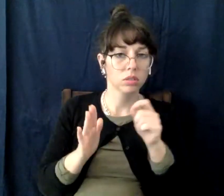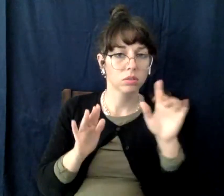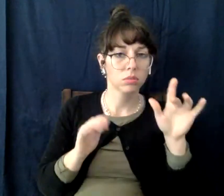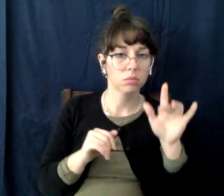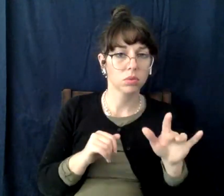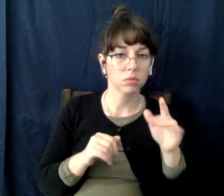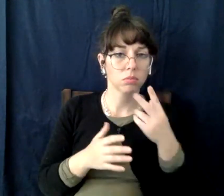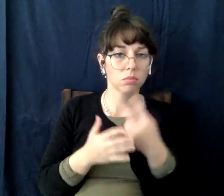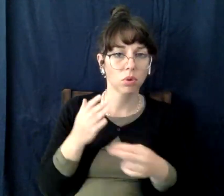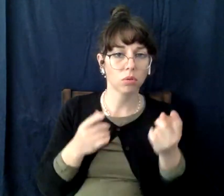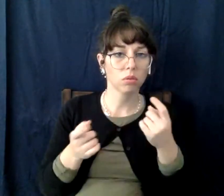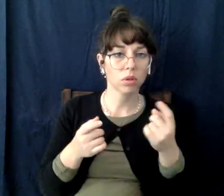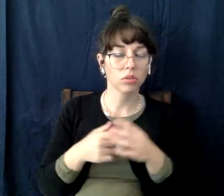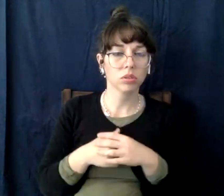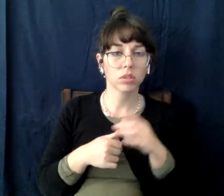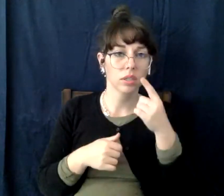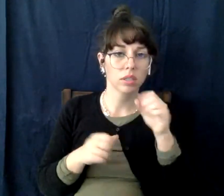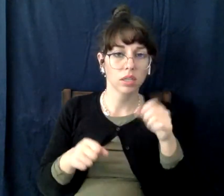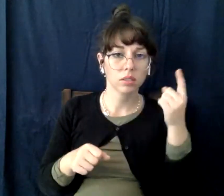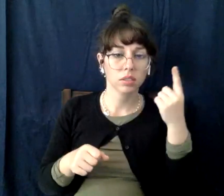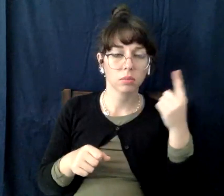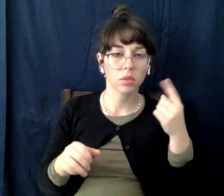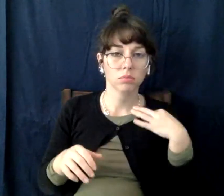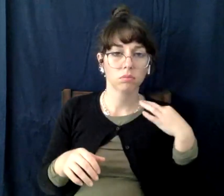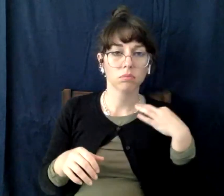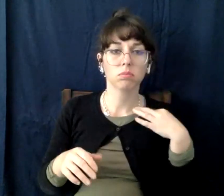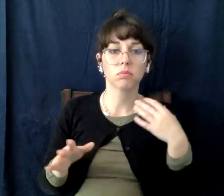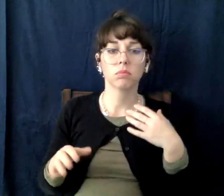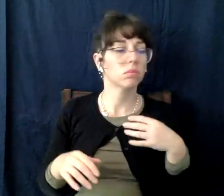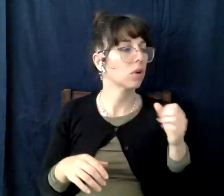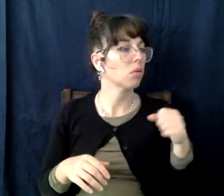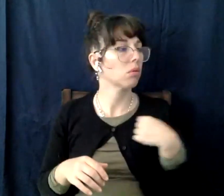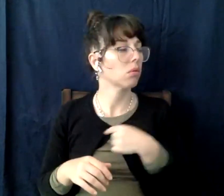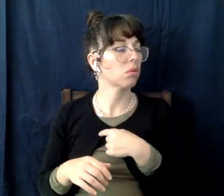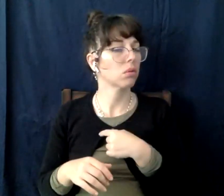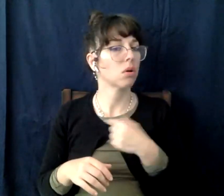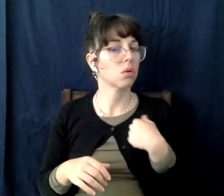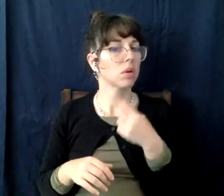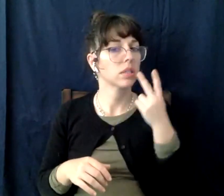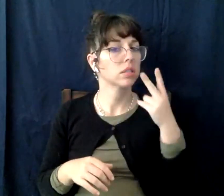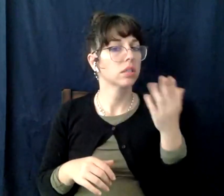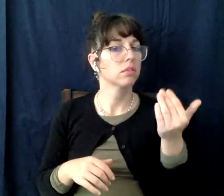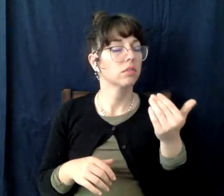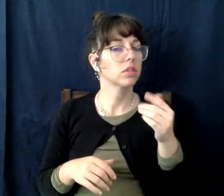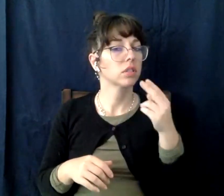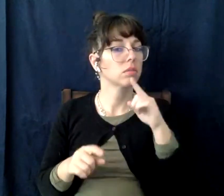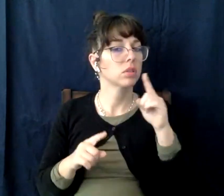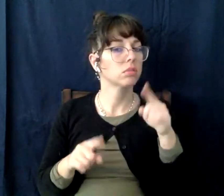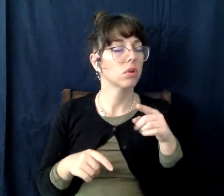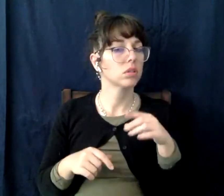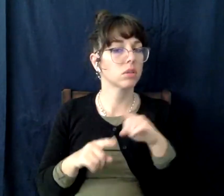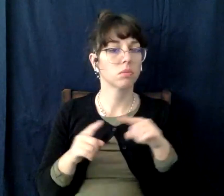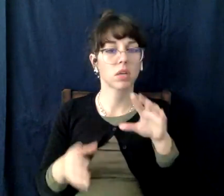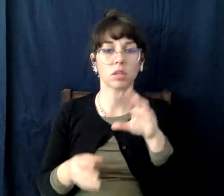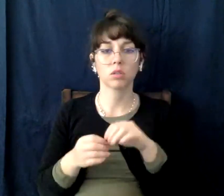me. Someone can do that. We have 15 out of 15 responses, but I think we have 30 participants, which